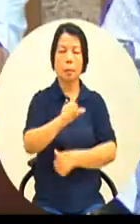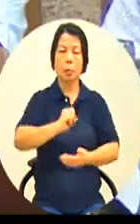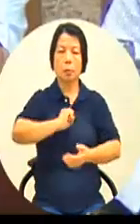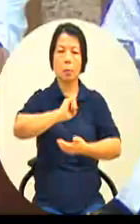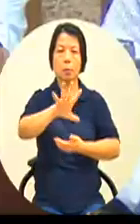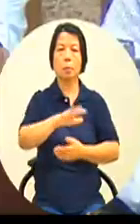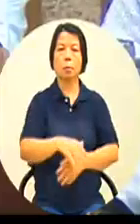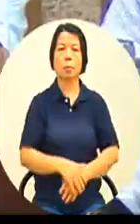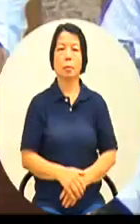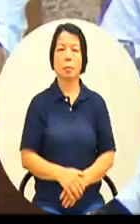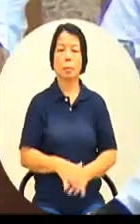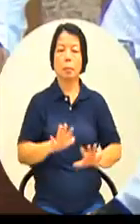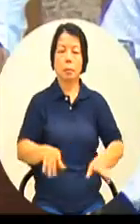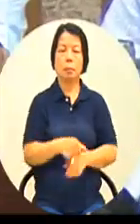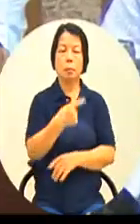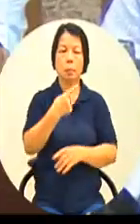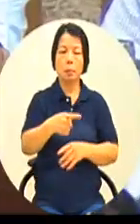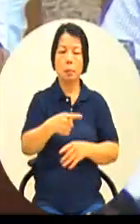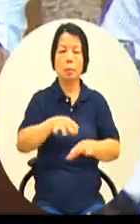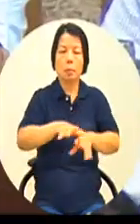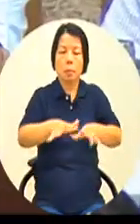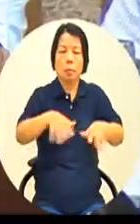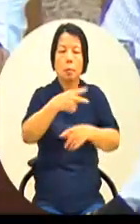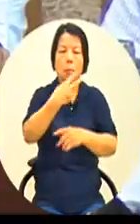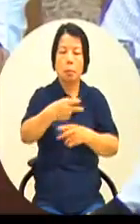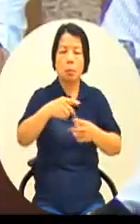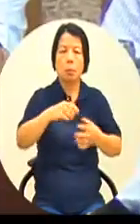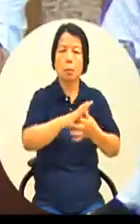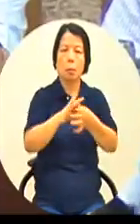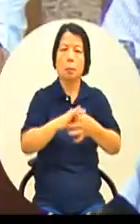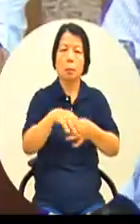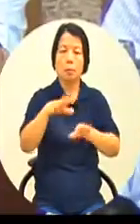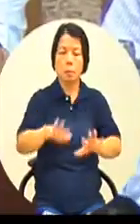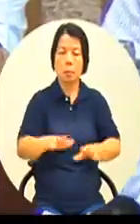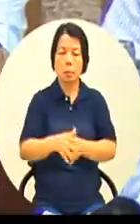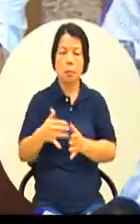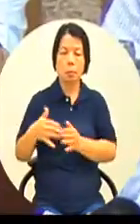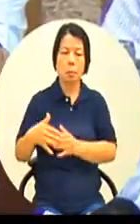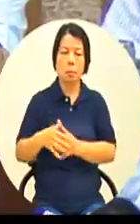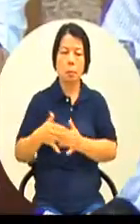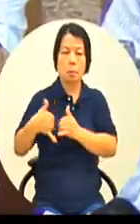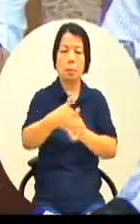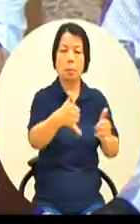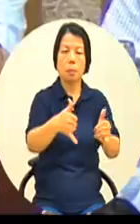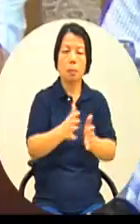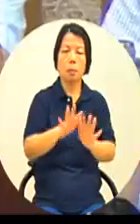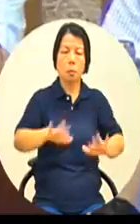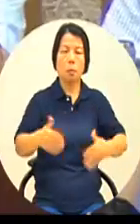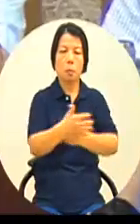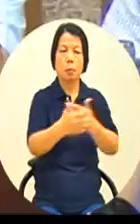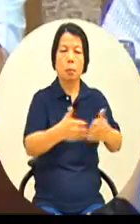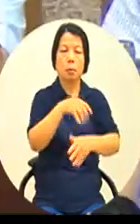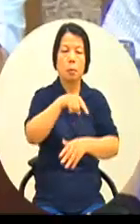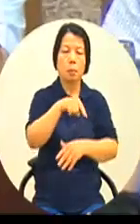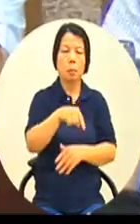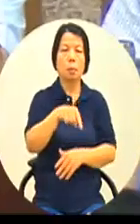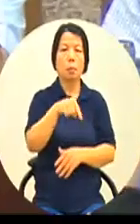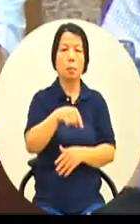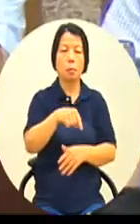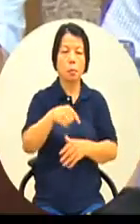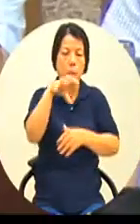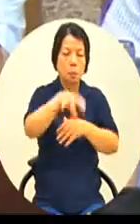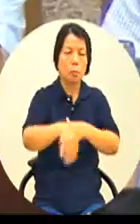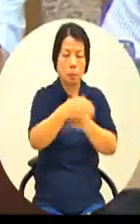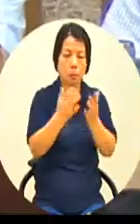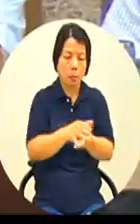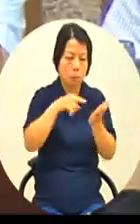拄啊，迄个一环二连接即个吼，咱即个这条线，咱目前已经报交通部可行性。啊，交通部嘛是九月二